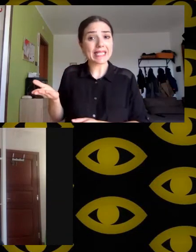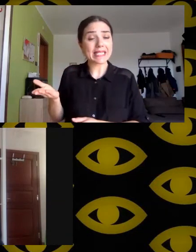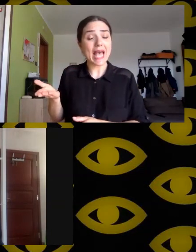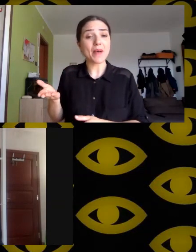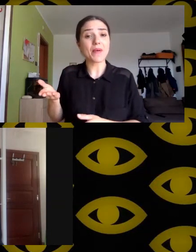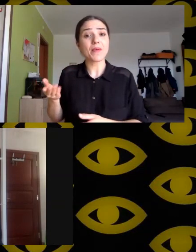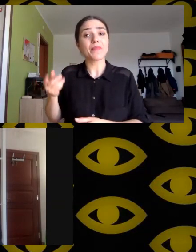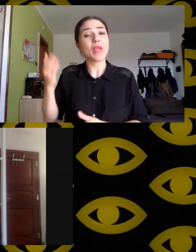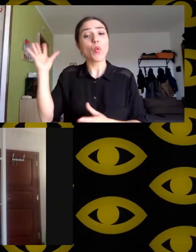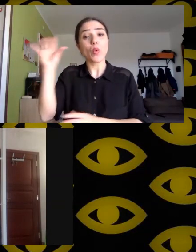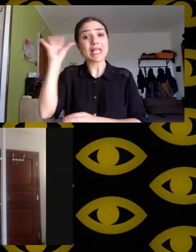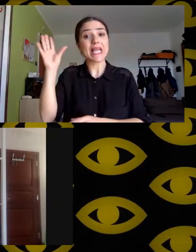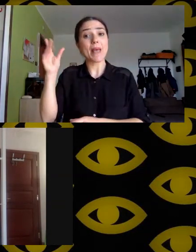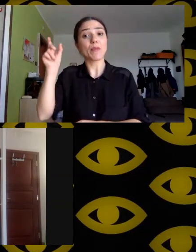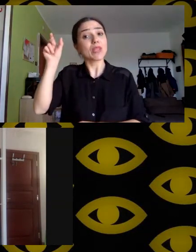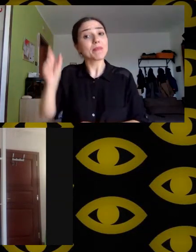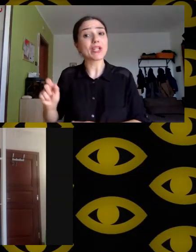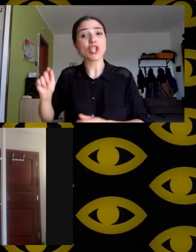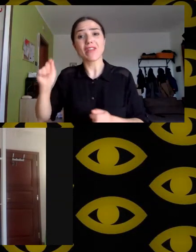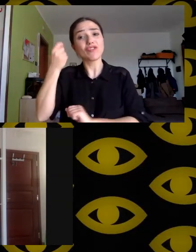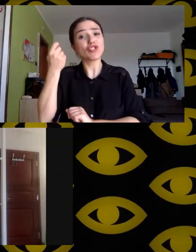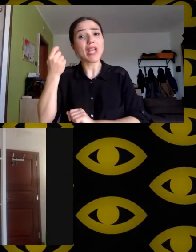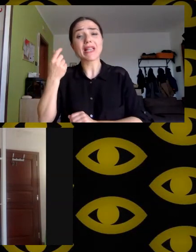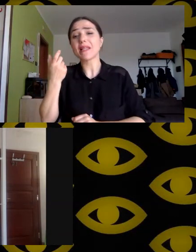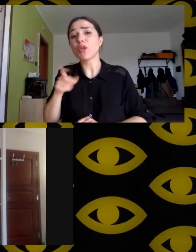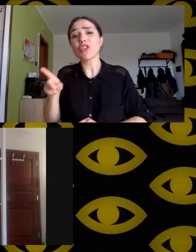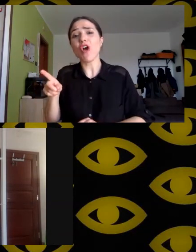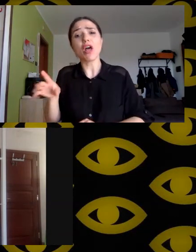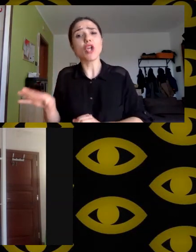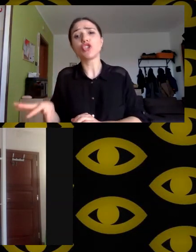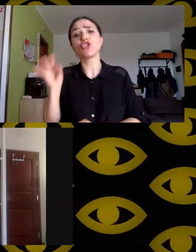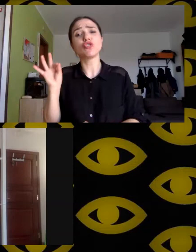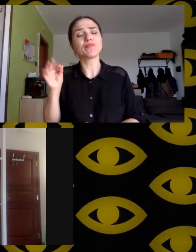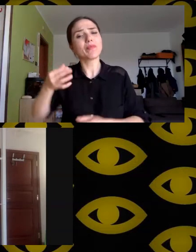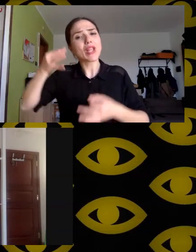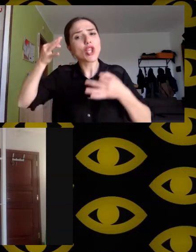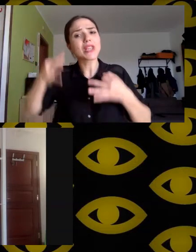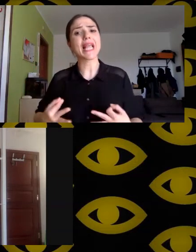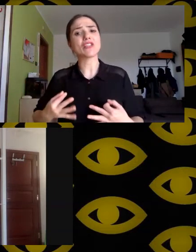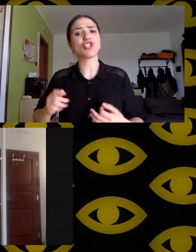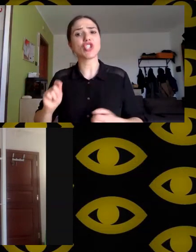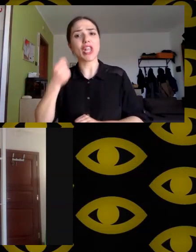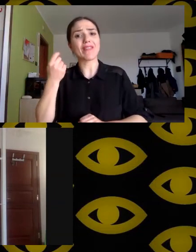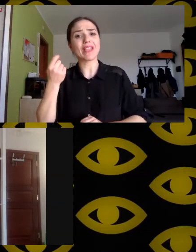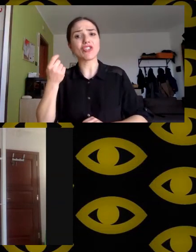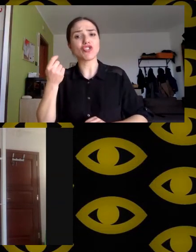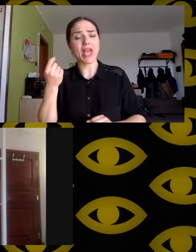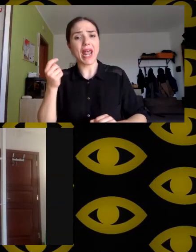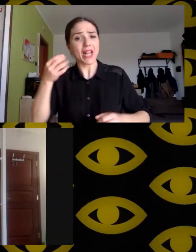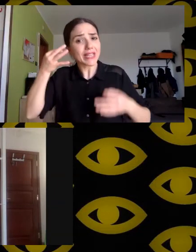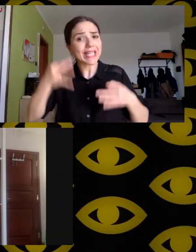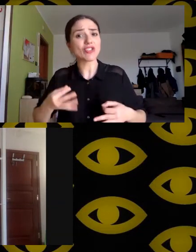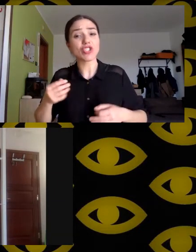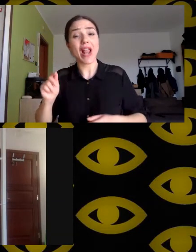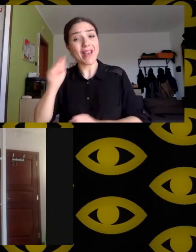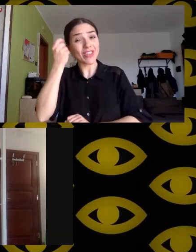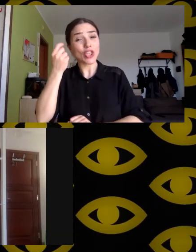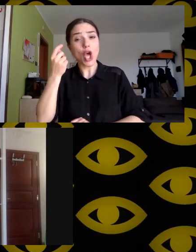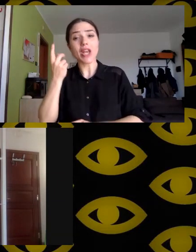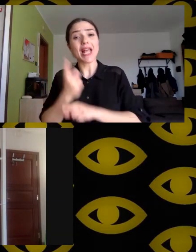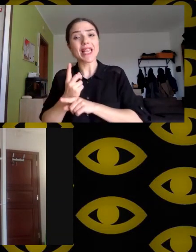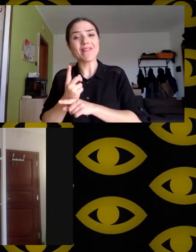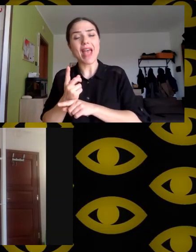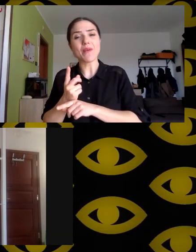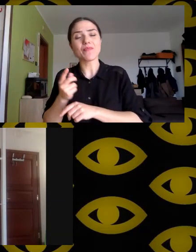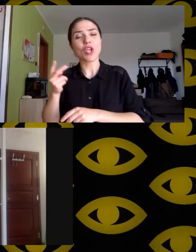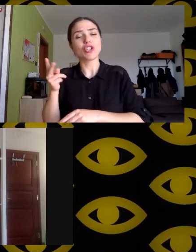persone vincenti, ma perché hanno deciso di vincere, non solo perché gli è capitata la vittoria. La vittoria va cercata, la vittoria va